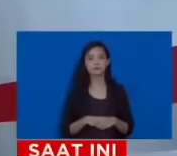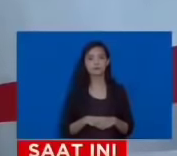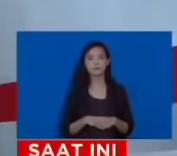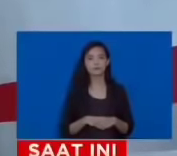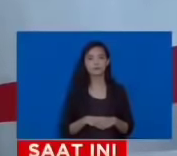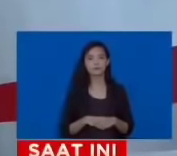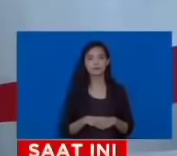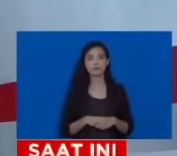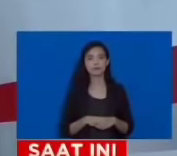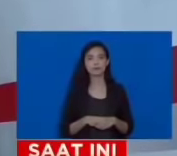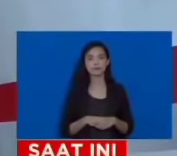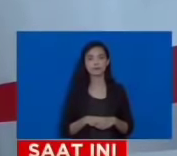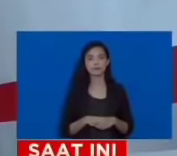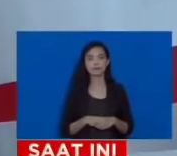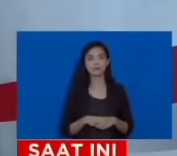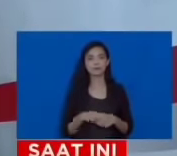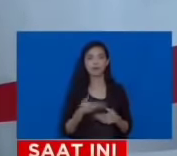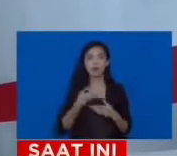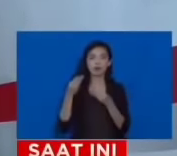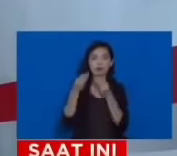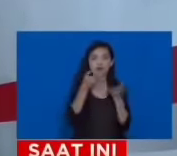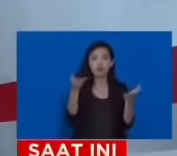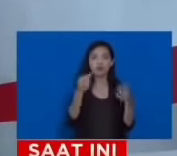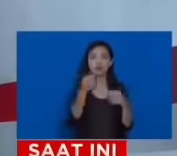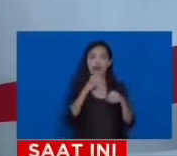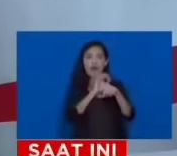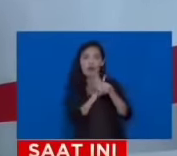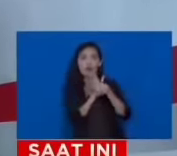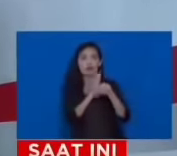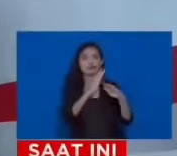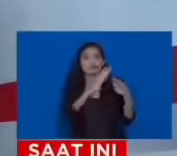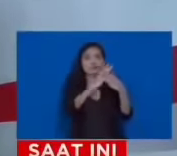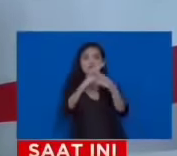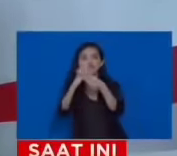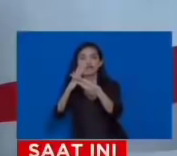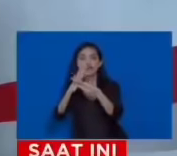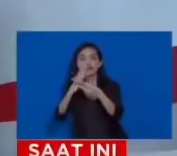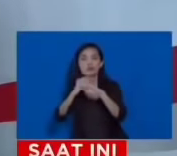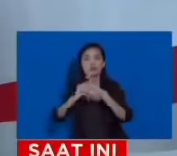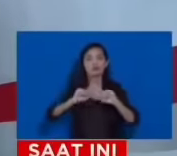pelaksanaan pengendalian dan pencegahan penyakit COVID-19.